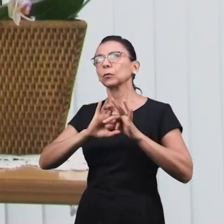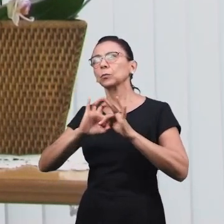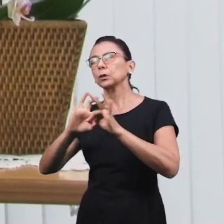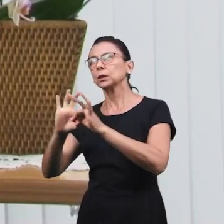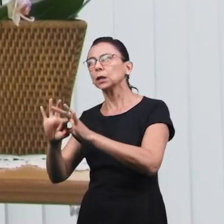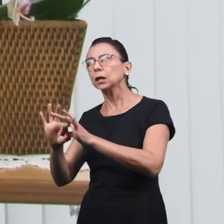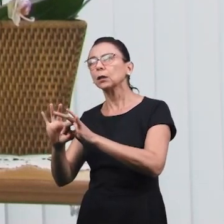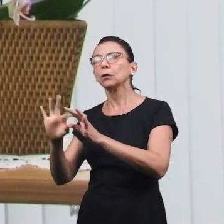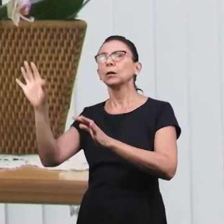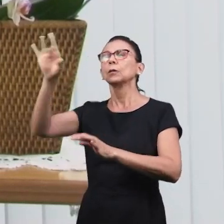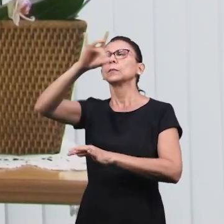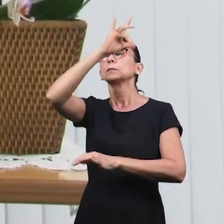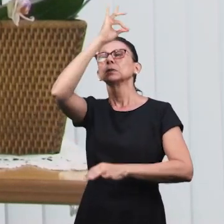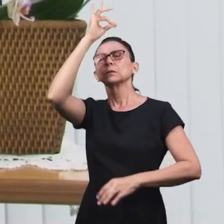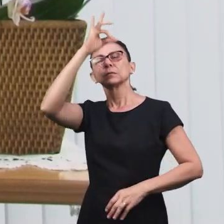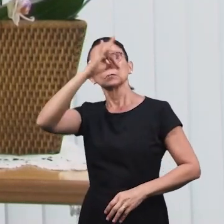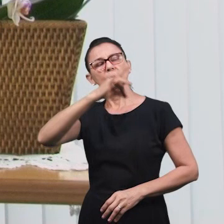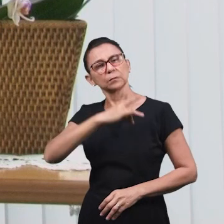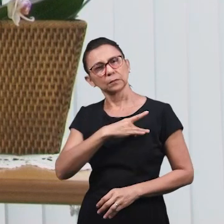la communion,